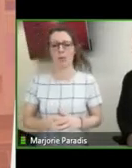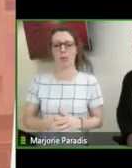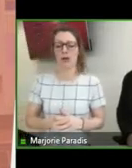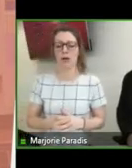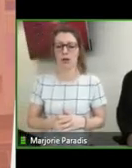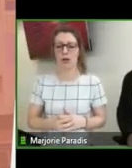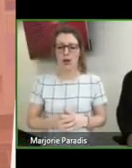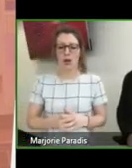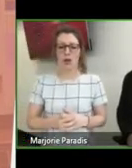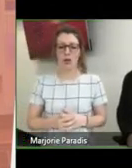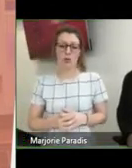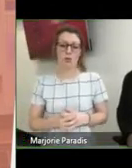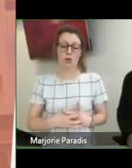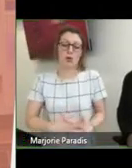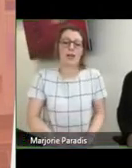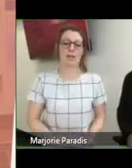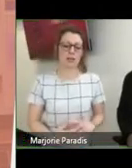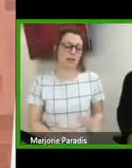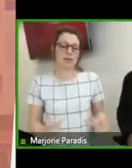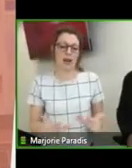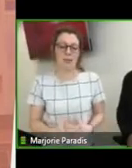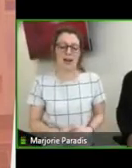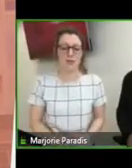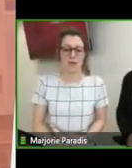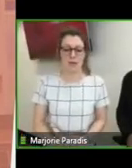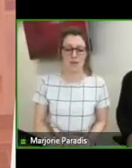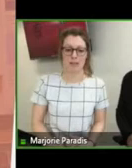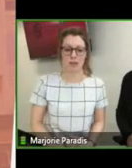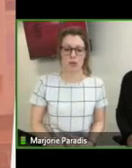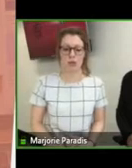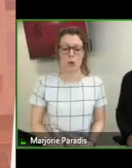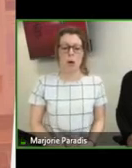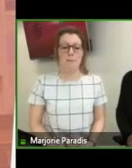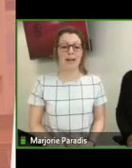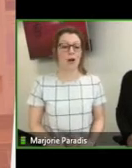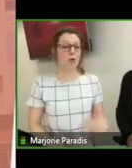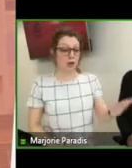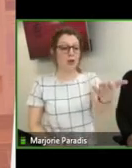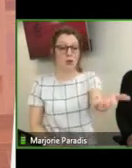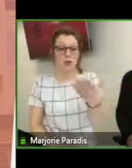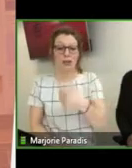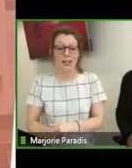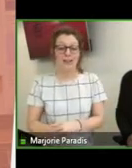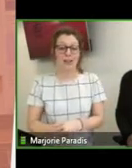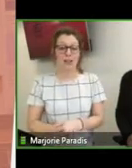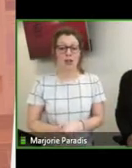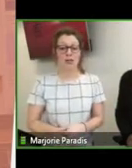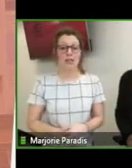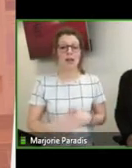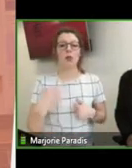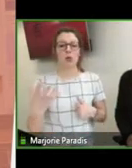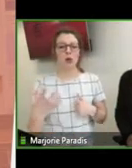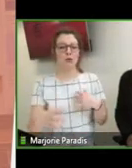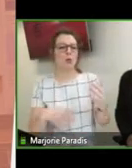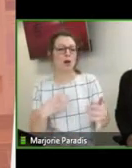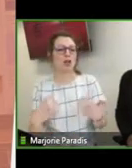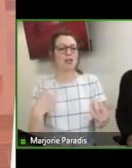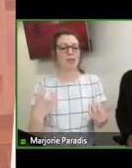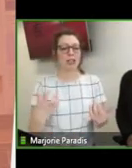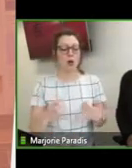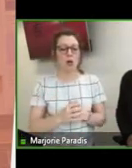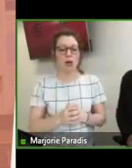même opinion que nous sur les différentes plateformes, en fait, médias sociaux, ben on va se retrouver dans quelque chose qui s'appelle une bulle de filtre